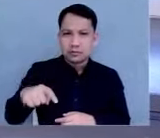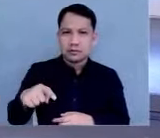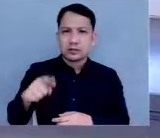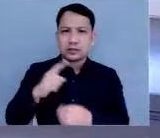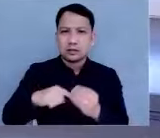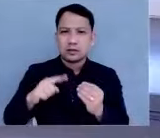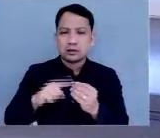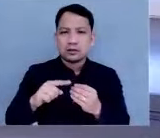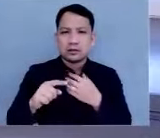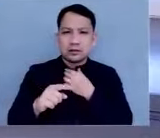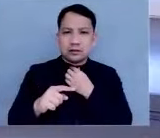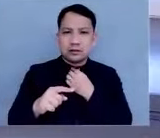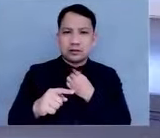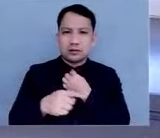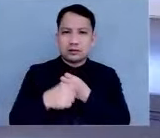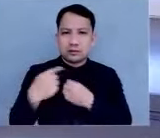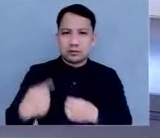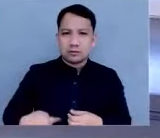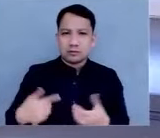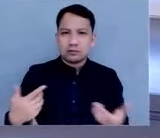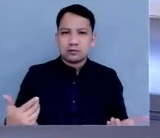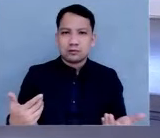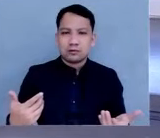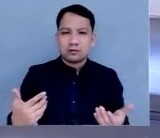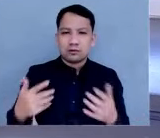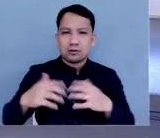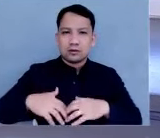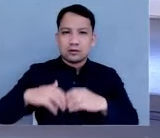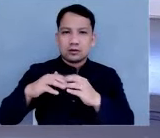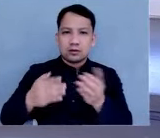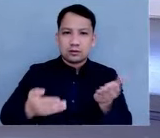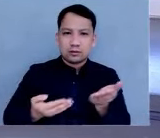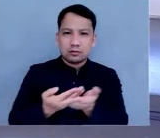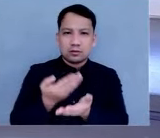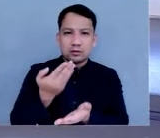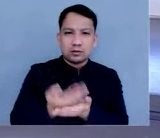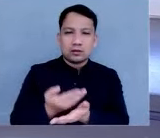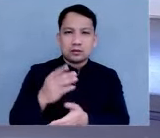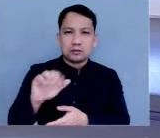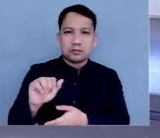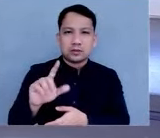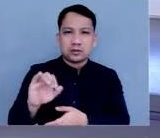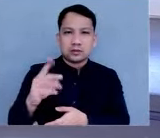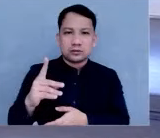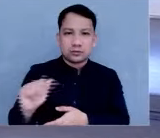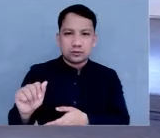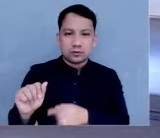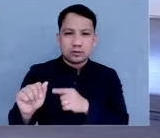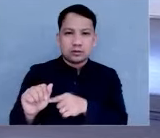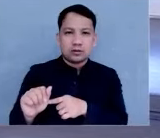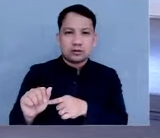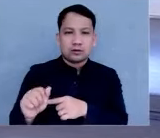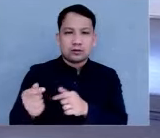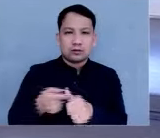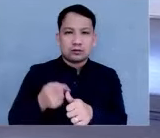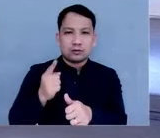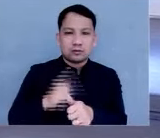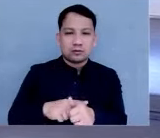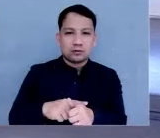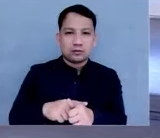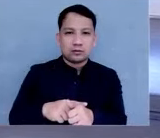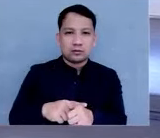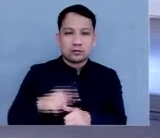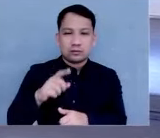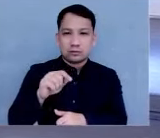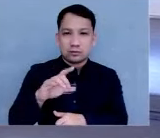ang hindi lang po maintindihan ng China, wala naman po tayong balak isadsad ang Teresa Magbanua sa Escoda Shoal. Una-una, ang Teresa